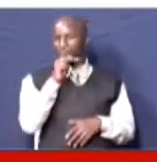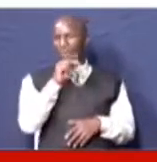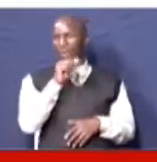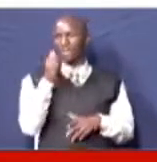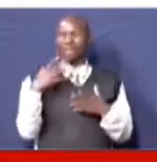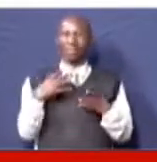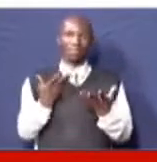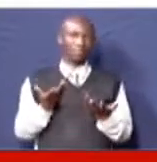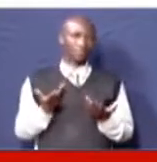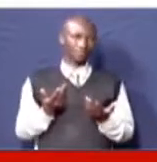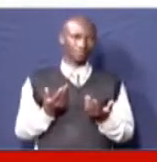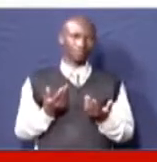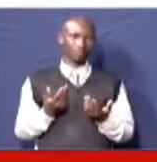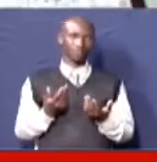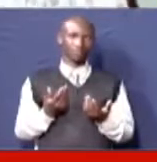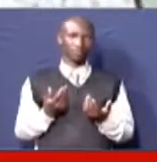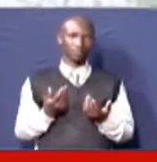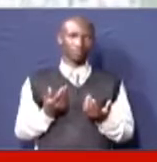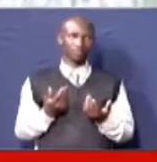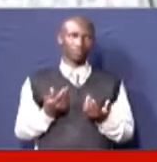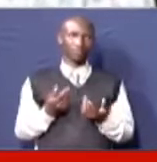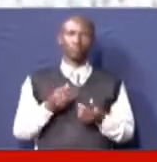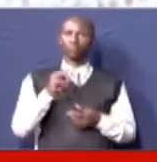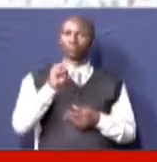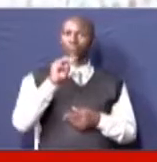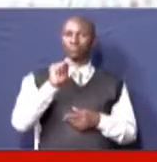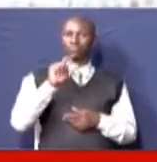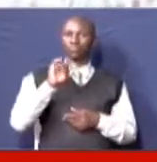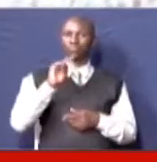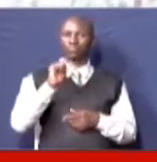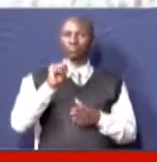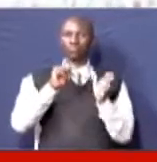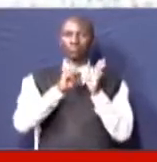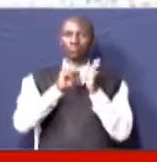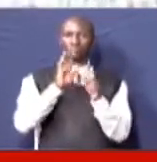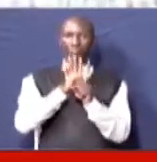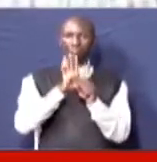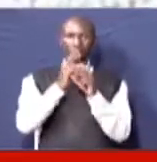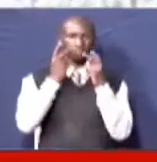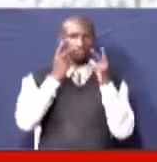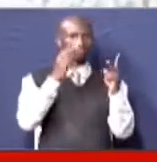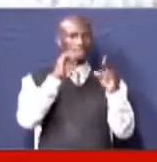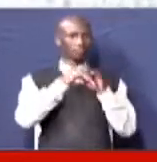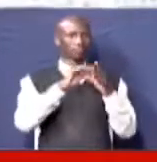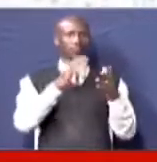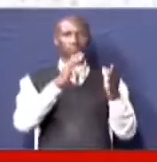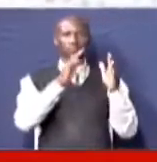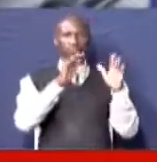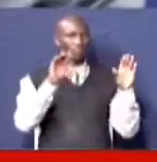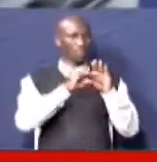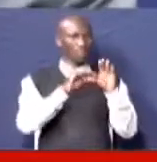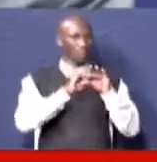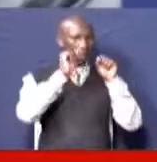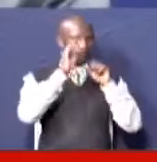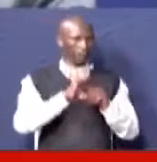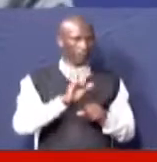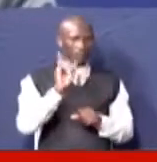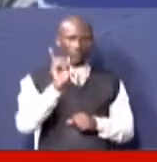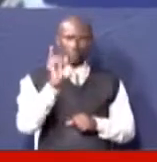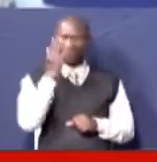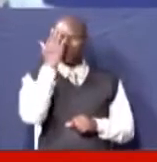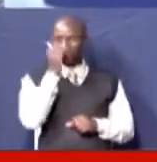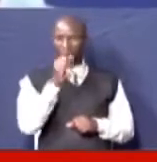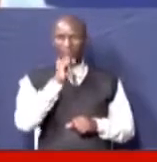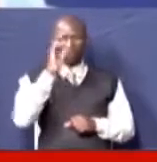wengine ambao ni competitors wako. Maliti ni wawe takwithi wa Nduuthi mbingi ile wiki yao kusiwa katikati wa atima Ateti sithia wa kumana